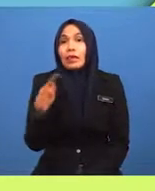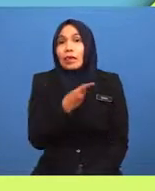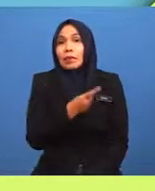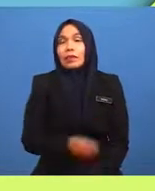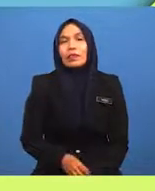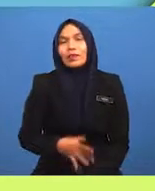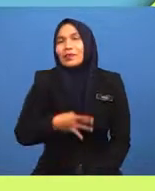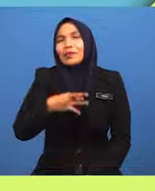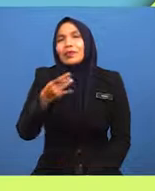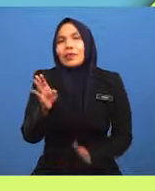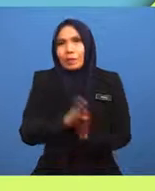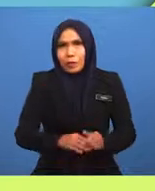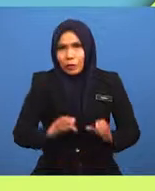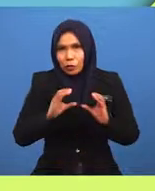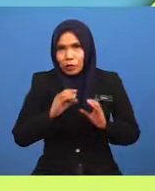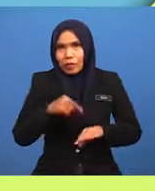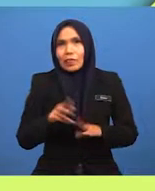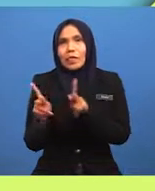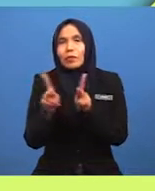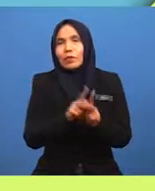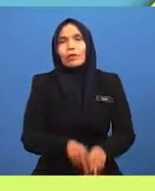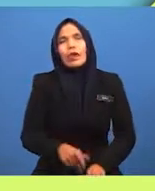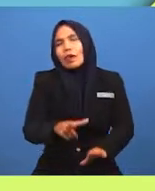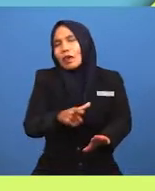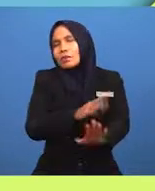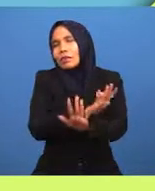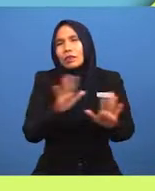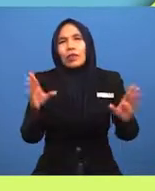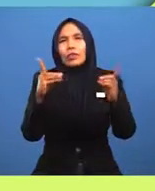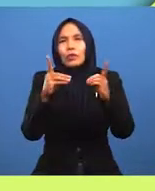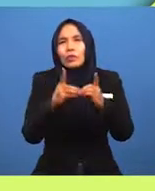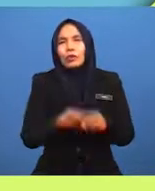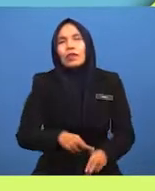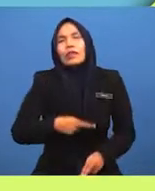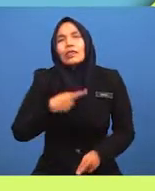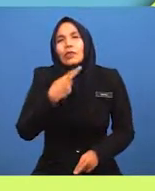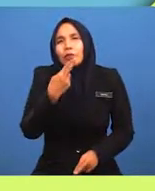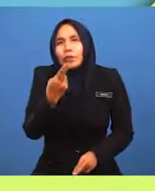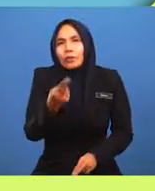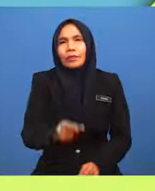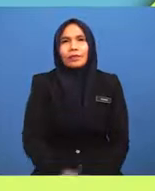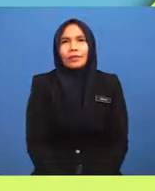dan nenek. Saya rindu sangat. Ya, kami pun rindu akan kamu berdua.